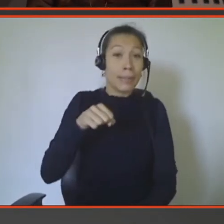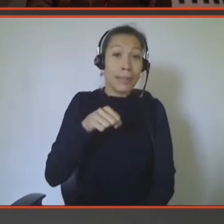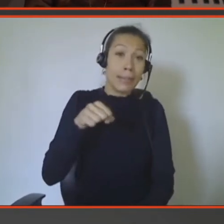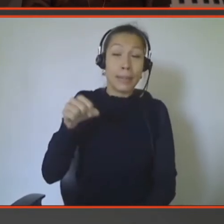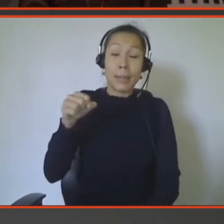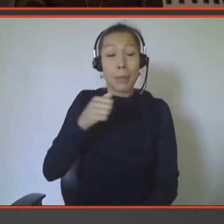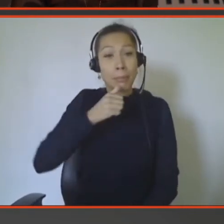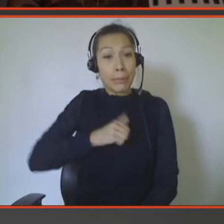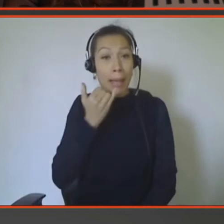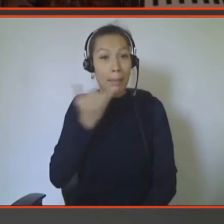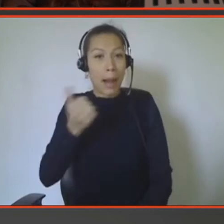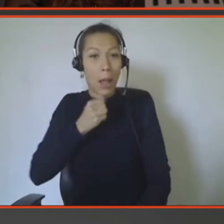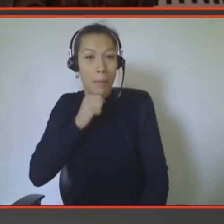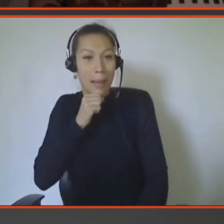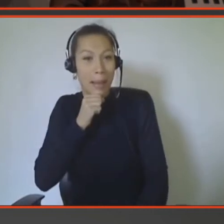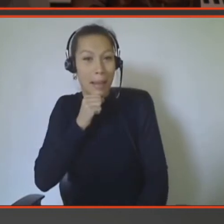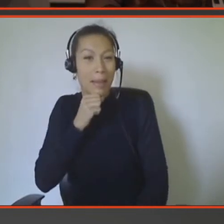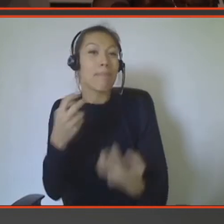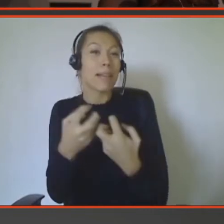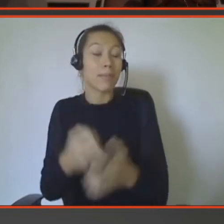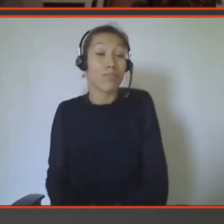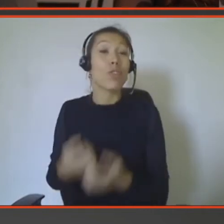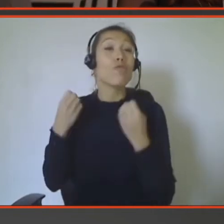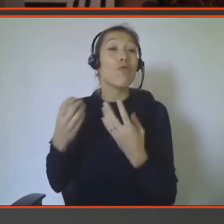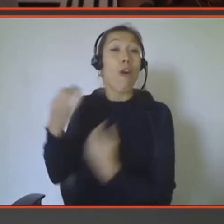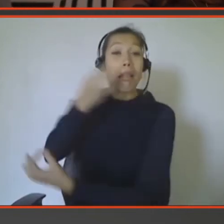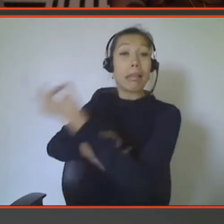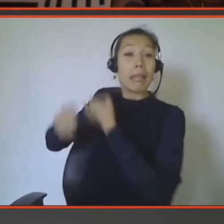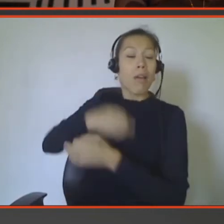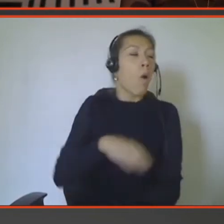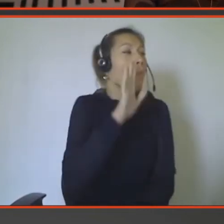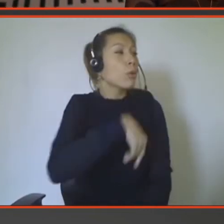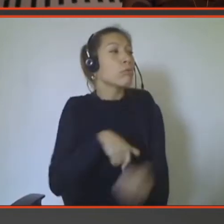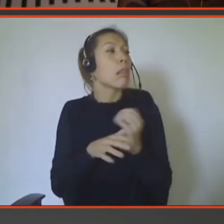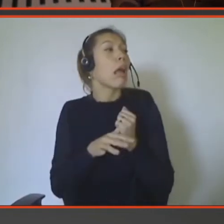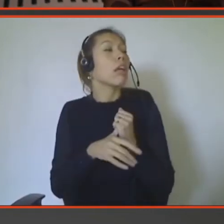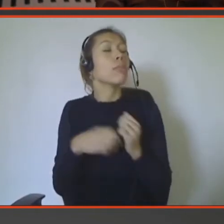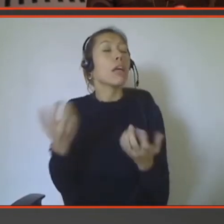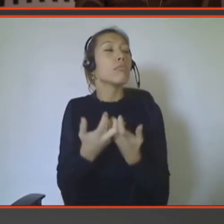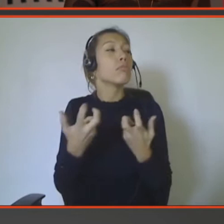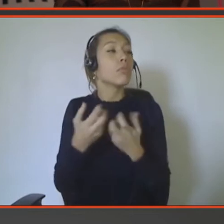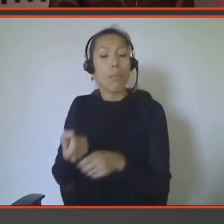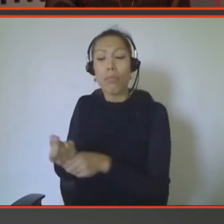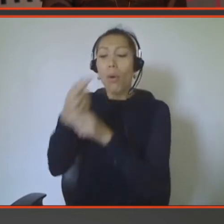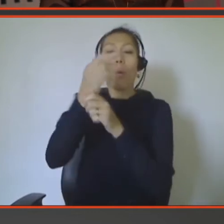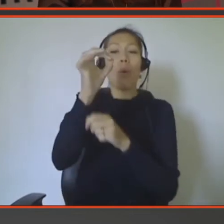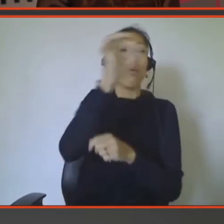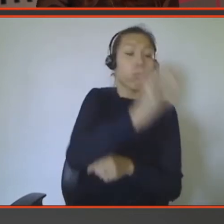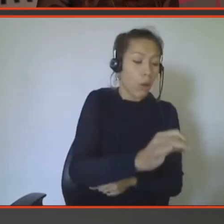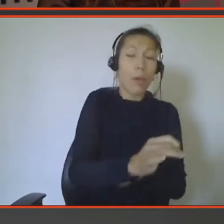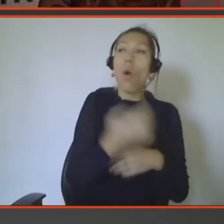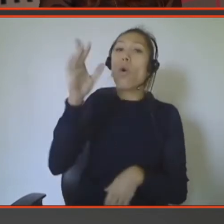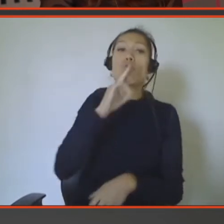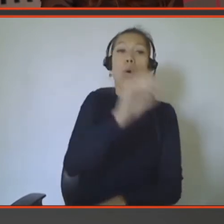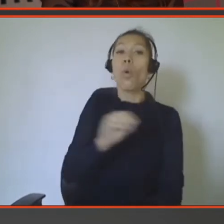grand-mère. Il y a toujours des gens qui me disent « Oui, mais en fait, on peut tricher. Je peux le ramasser et le mettre sur un autre jour. » Oui, vous pouvez tricher, mais vous ne pouvez pas